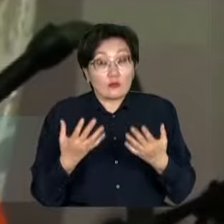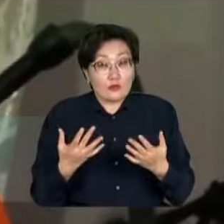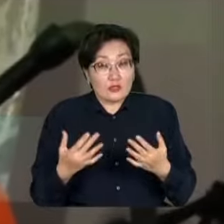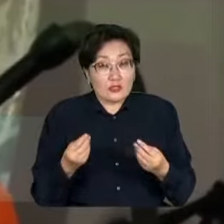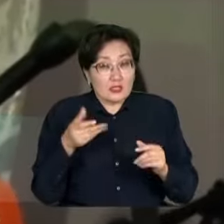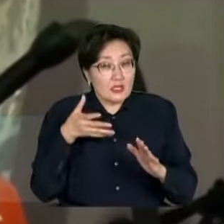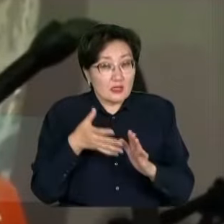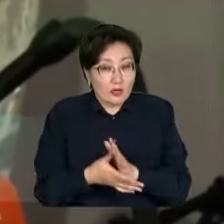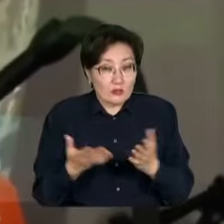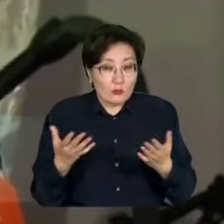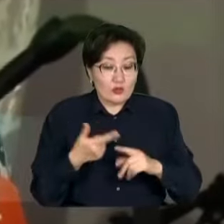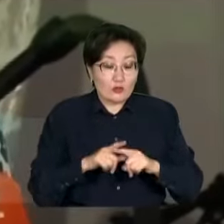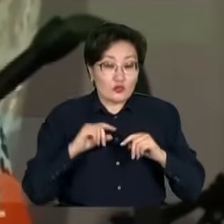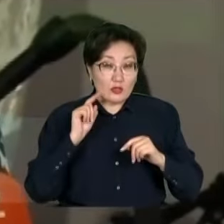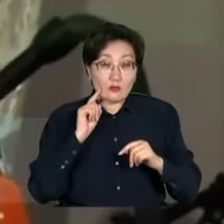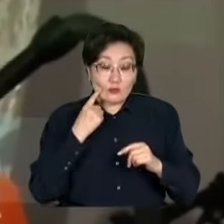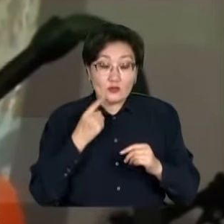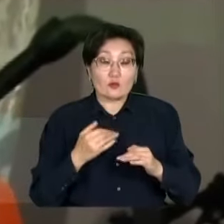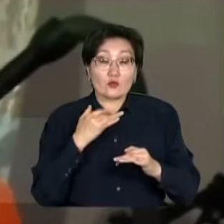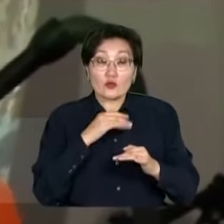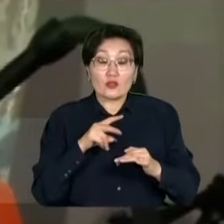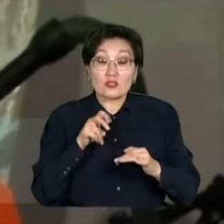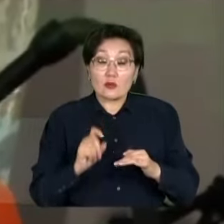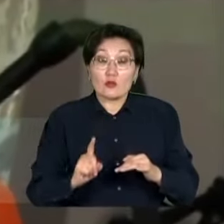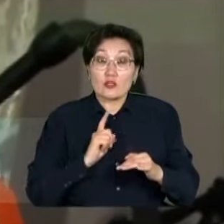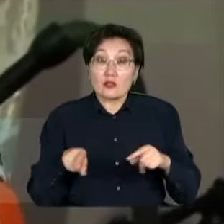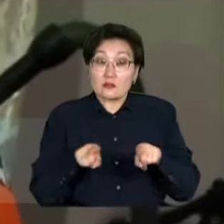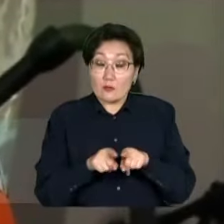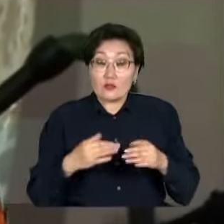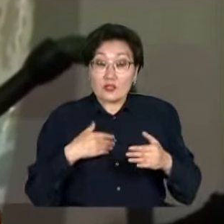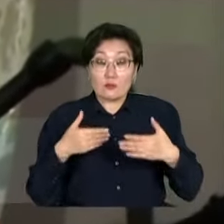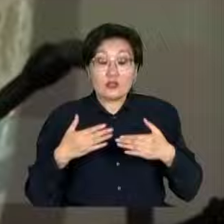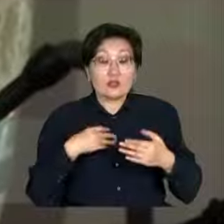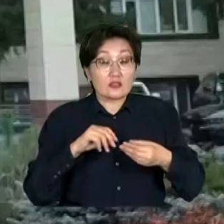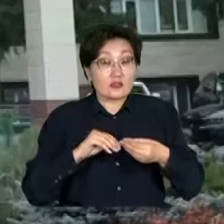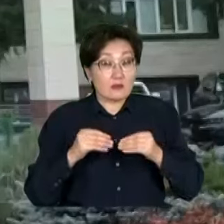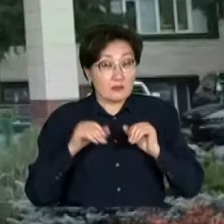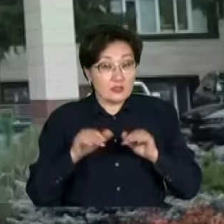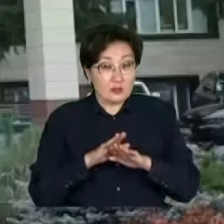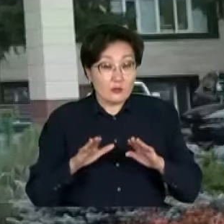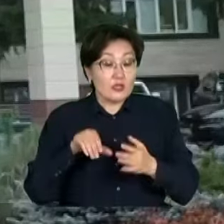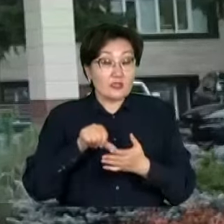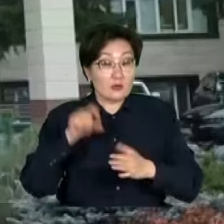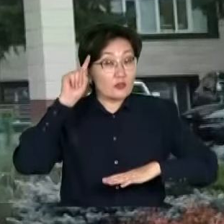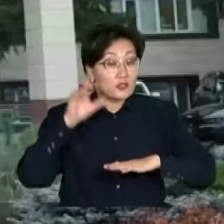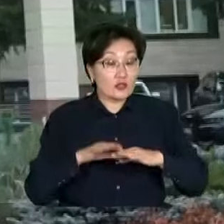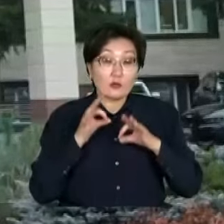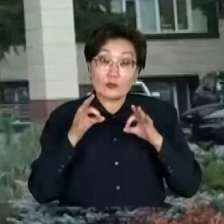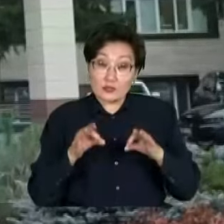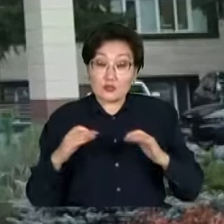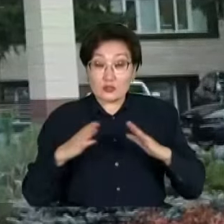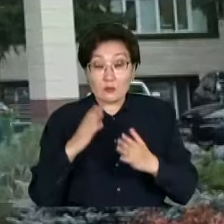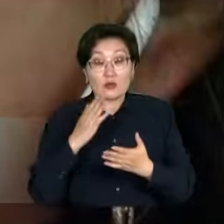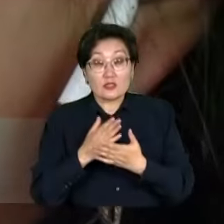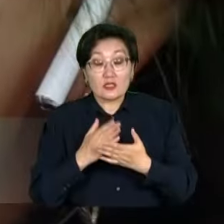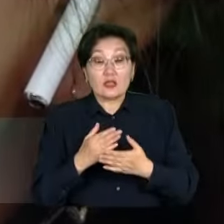куда-то. Очень обидно, что столько лет ждали и к нам так относятся, наши проблемы не решают. Представители акимата отмечают, что дом